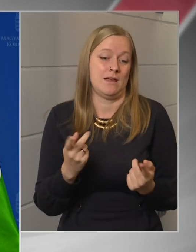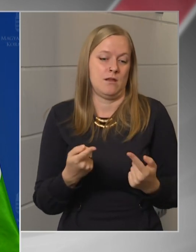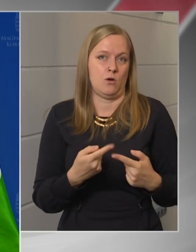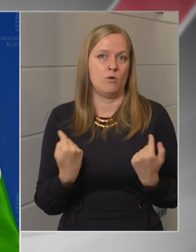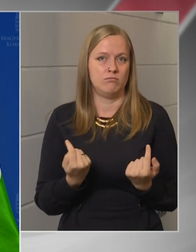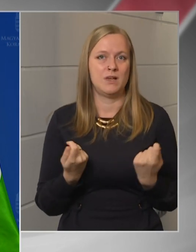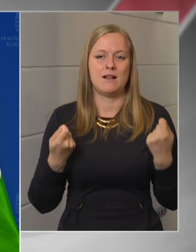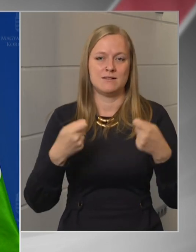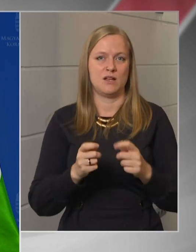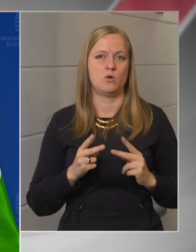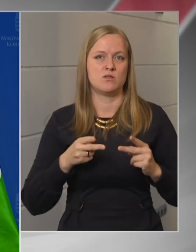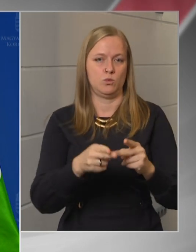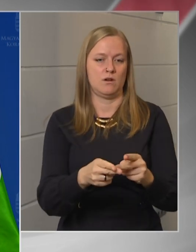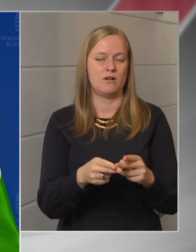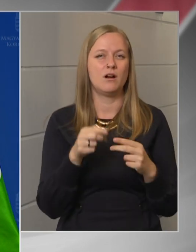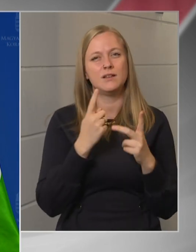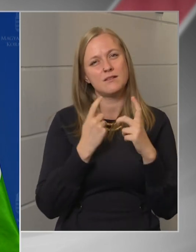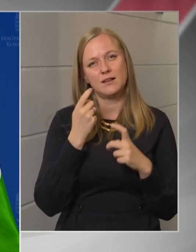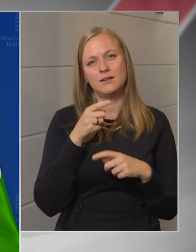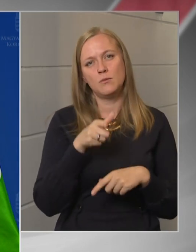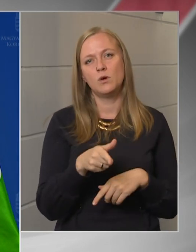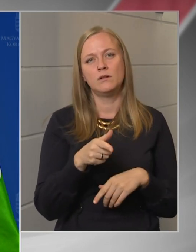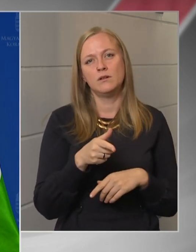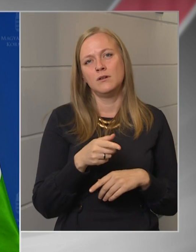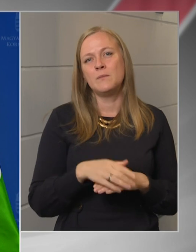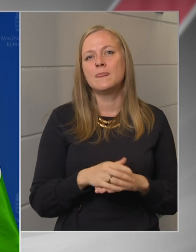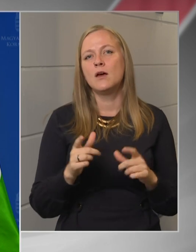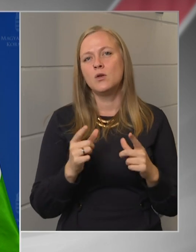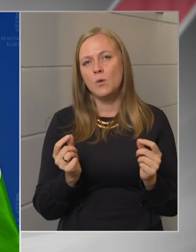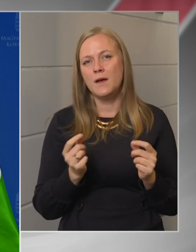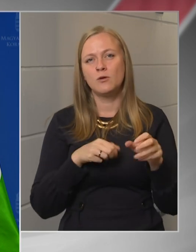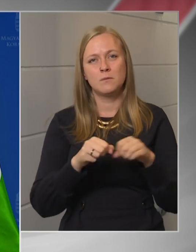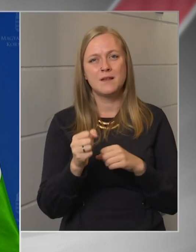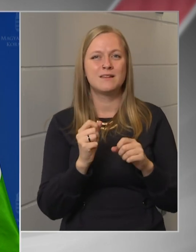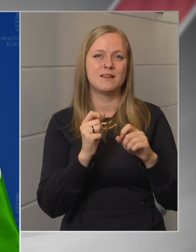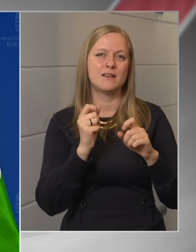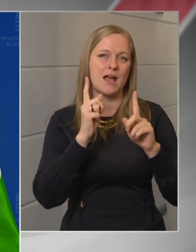lezárják az utakat. Tehát én ott sem tekinteném teljesen véglegesnek a román kormányzati álláspontot.